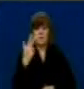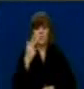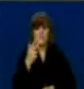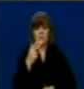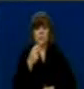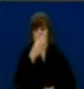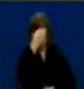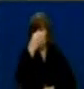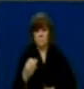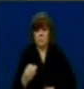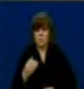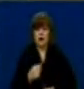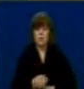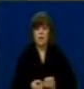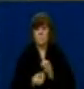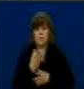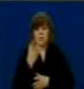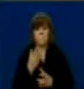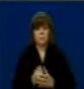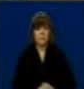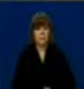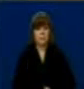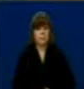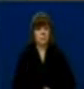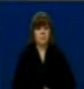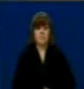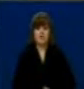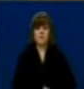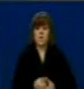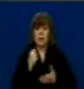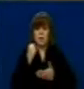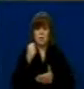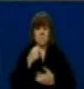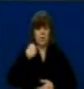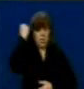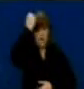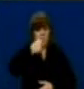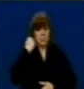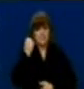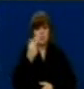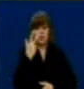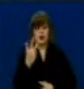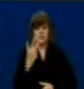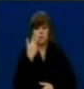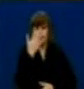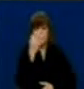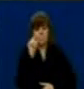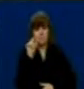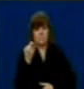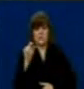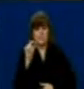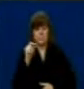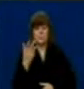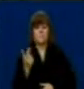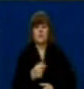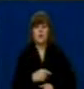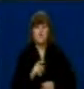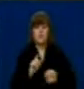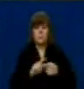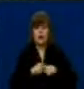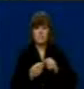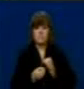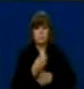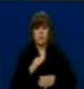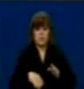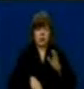13% kanalizohen në prodhim. Deficiti tregtar i Kosovës është 35.1% të brutoproduktit vendor, pra më